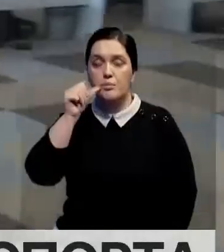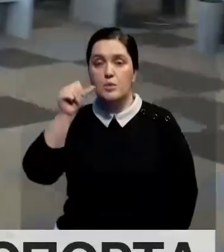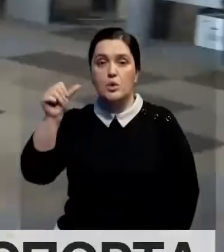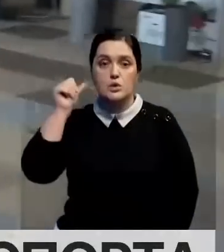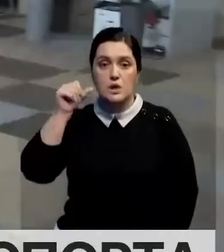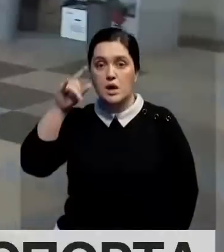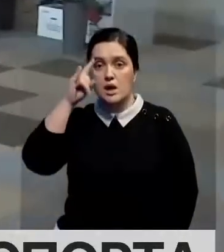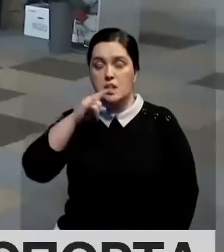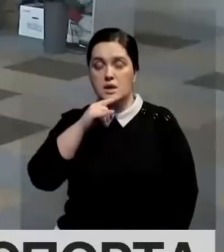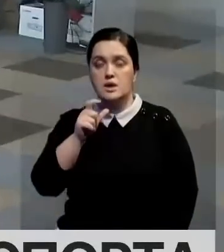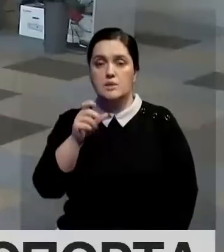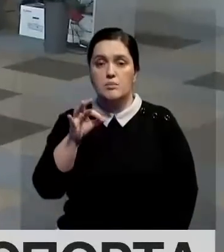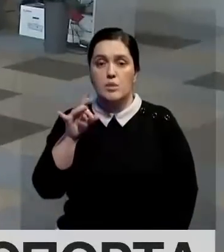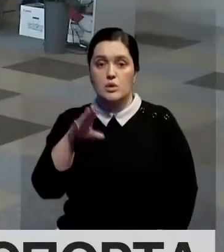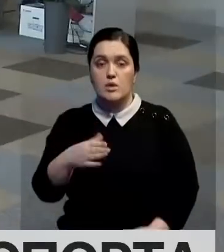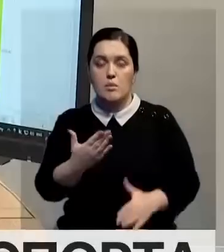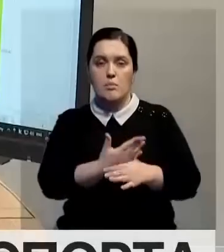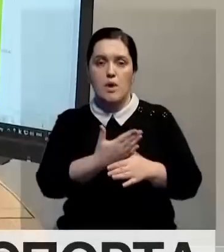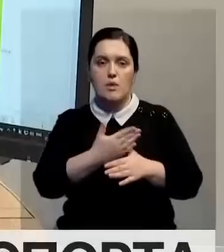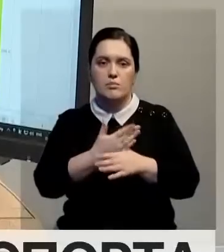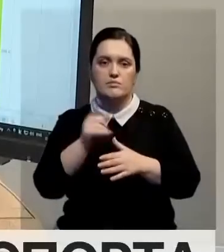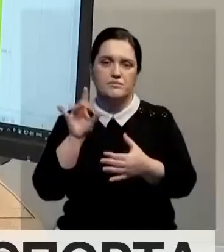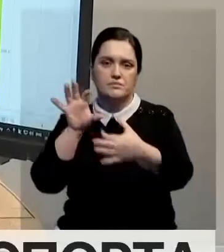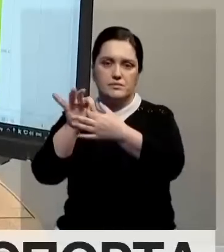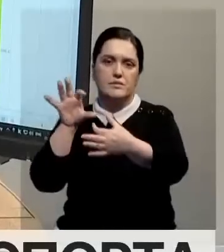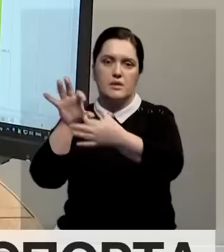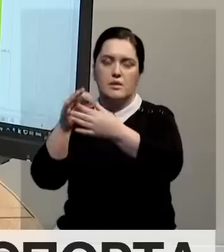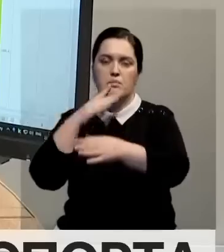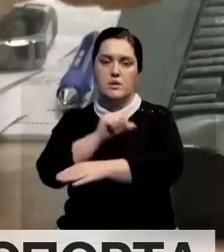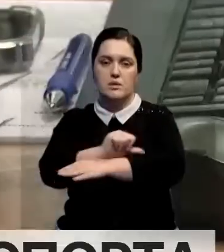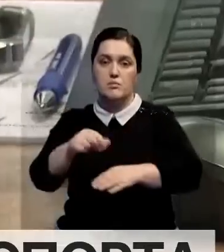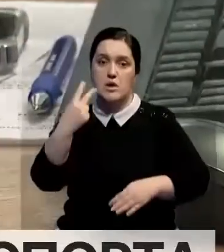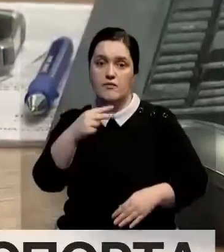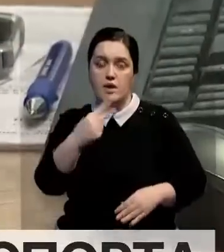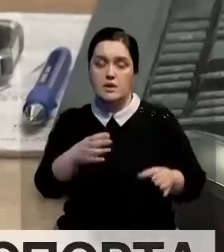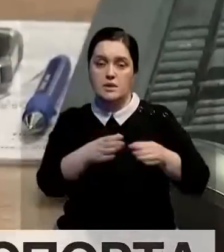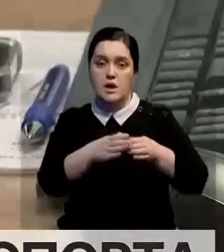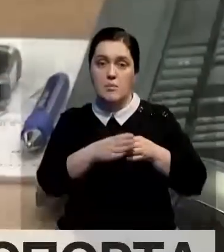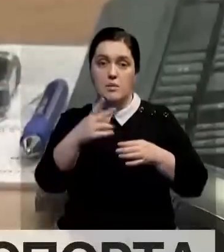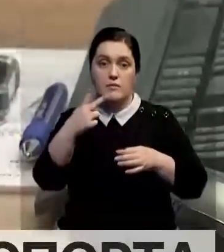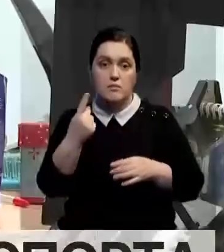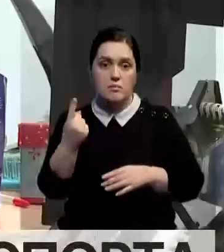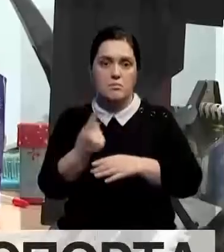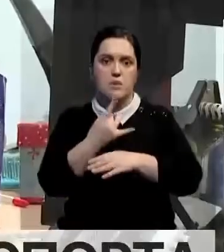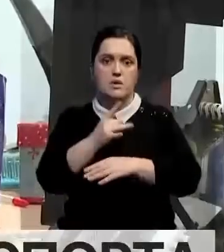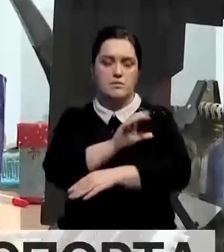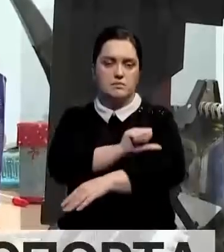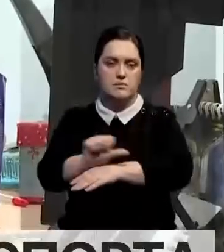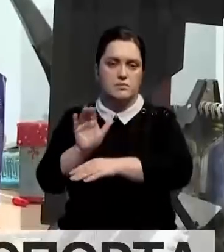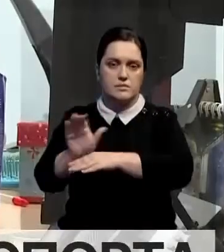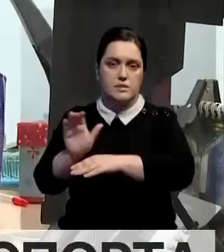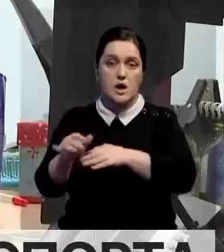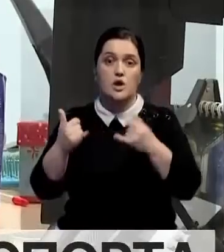году «Казахэкспорт» помог выйти на зарубежные рынки 80 экспортерам. 21 из них впервые поставили товар за границу.